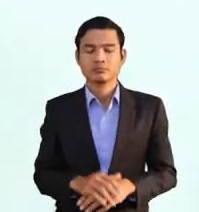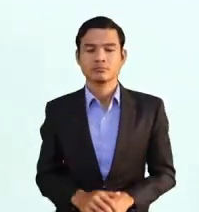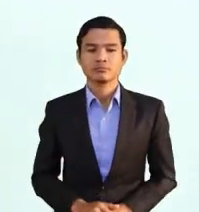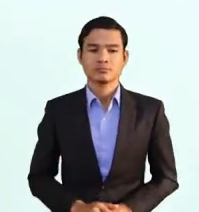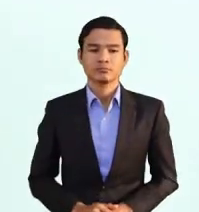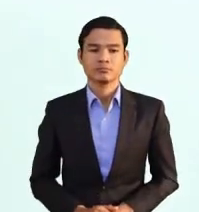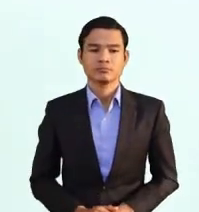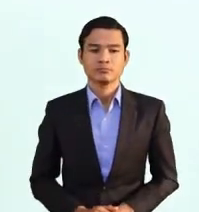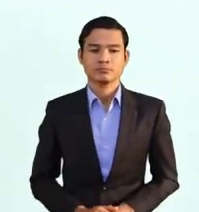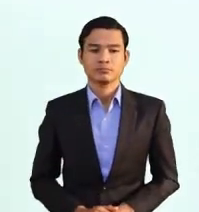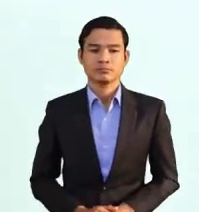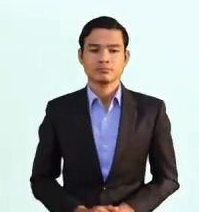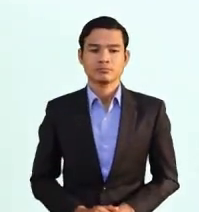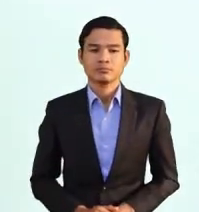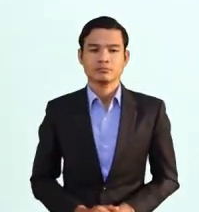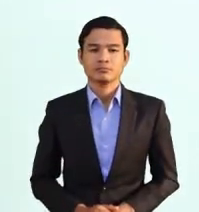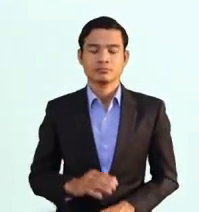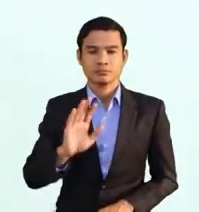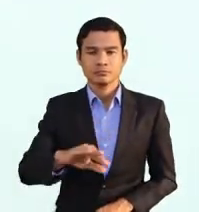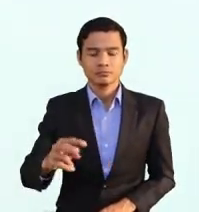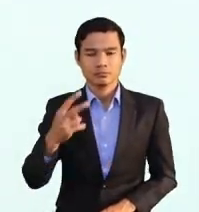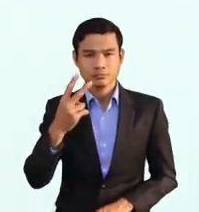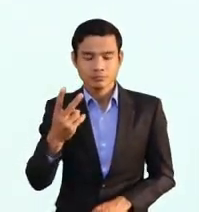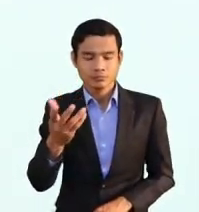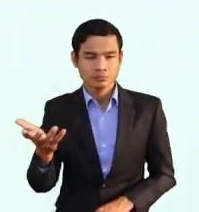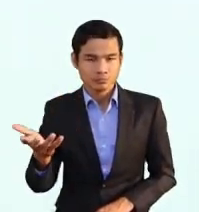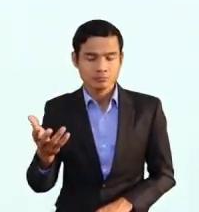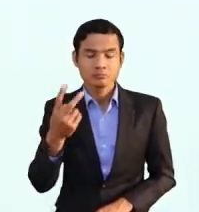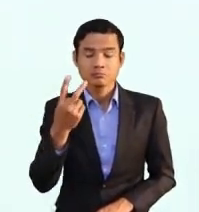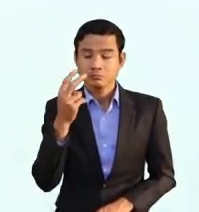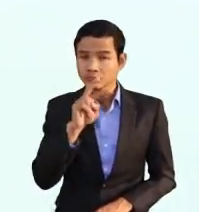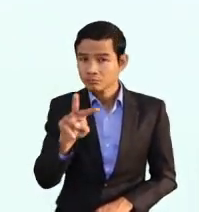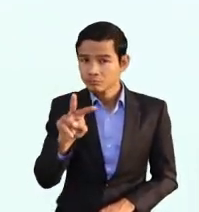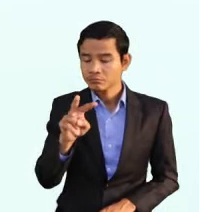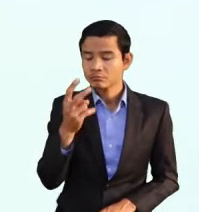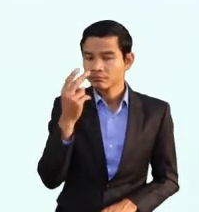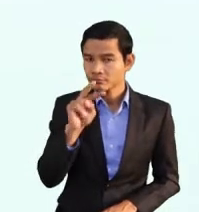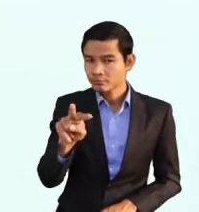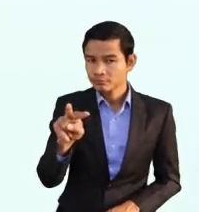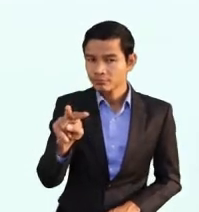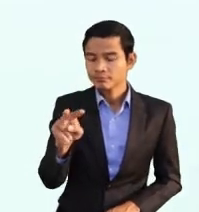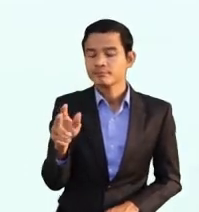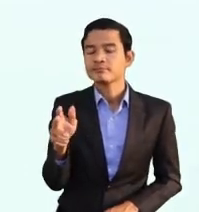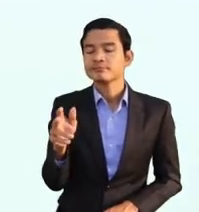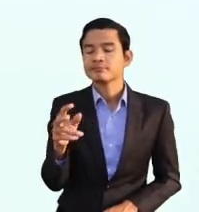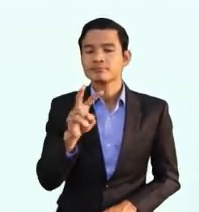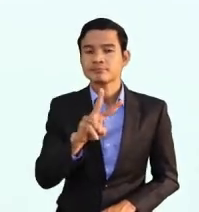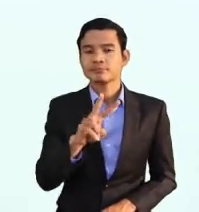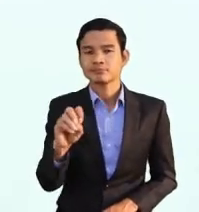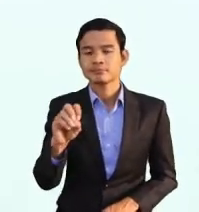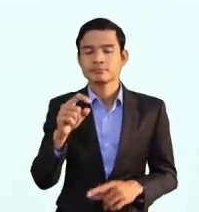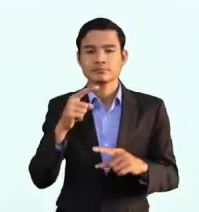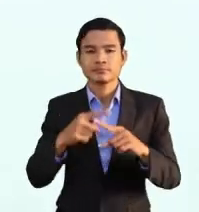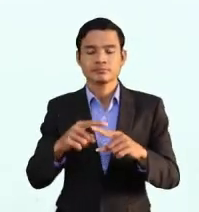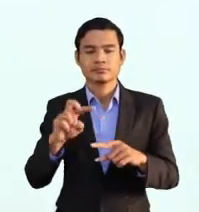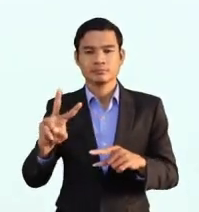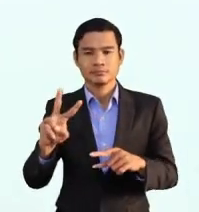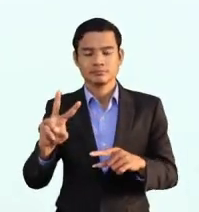Chà. Họ, à lấy con sẵn kết mơ mơ thả. Ta. Mà phầy con nắng